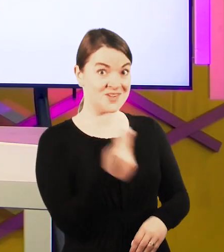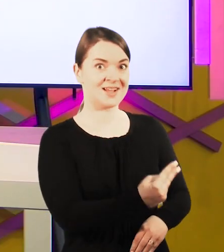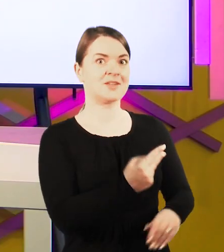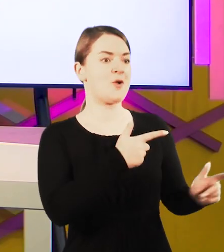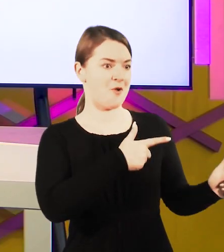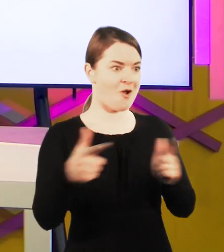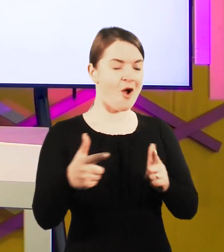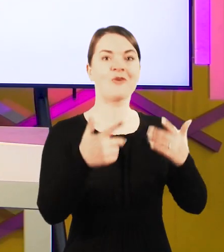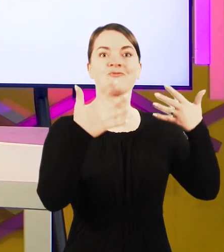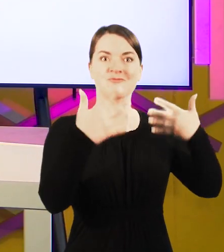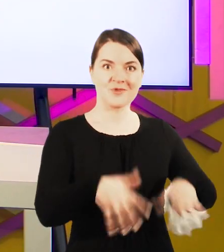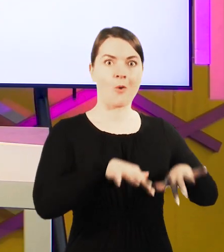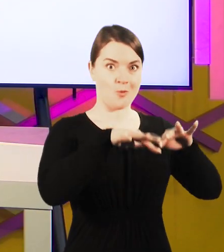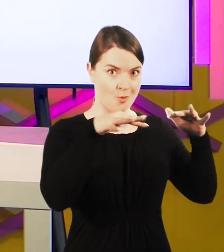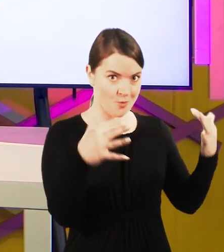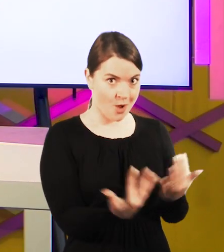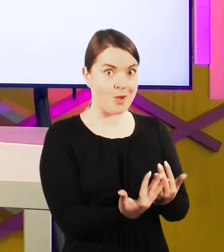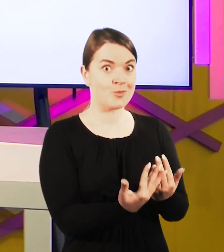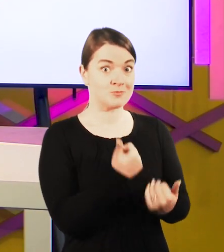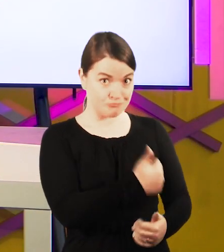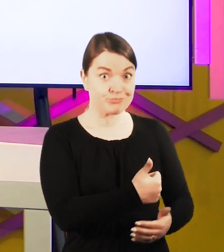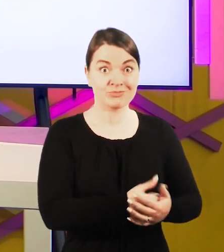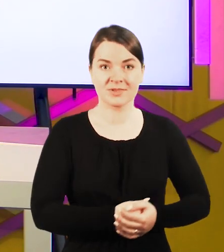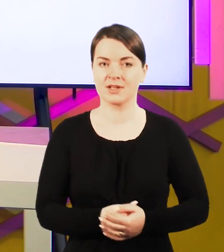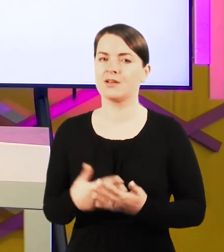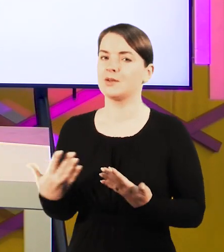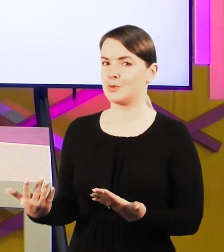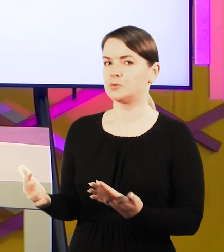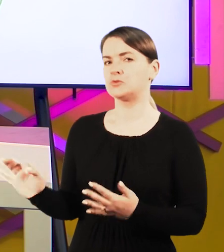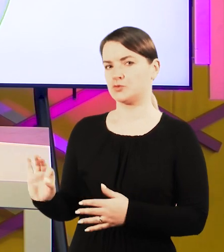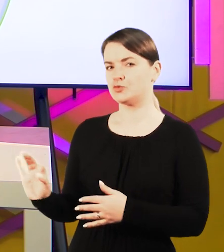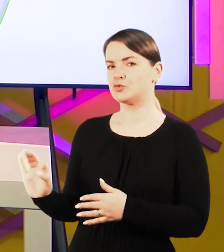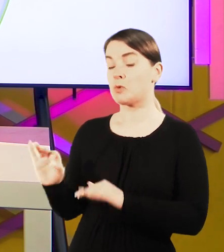Na vadi, pasigaminau kamuolį panašus į kamuolį.